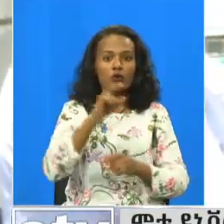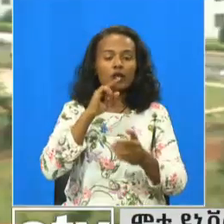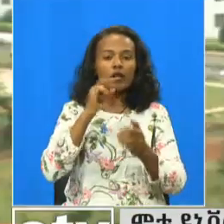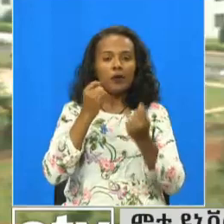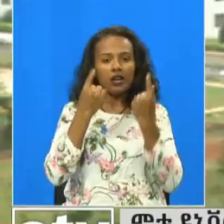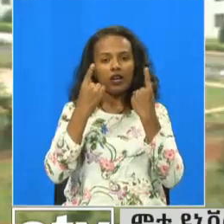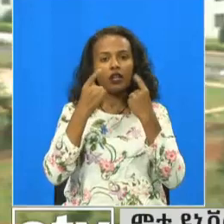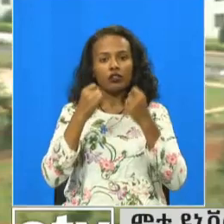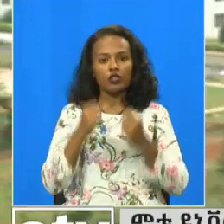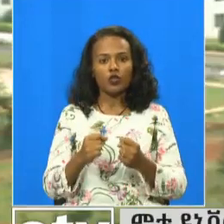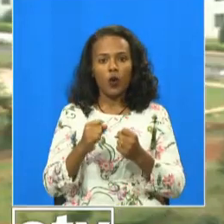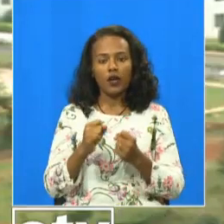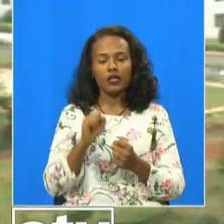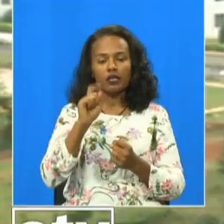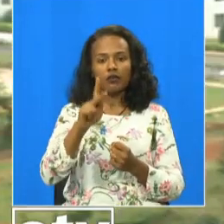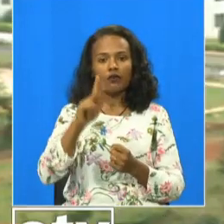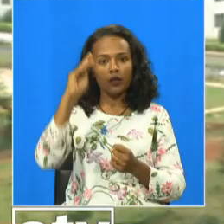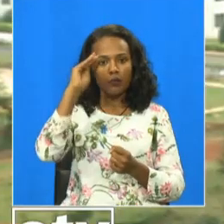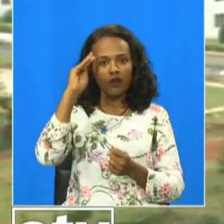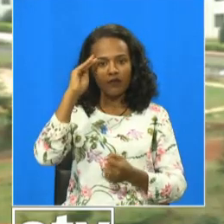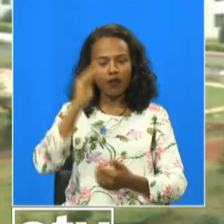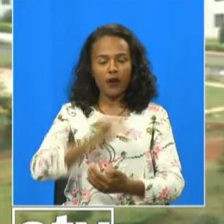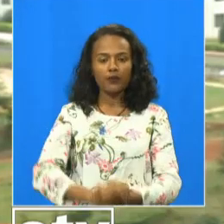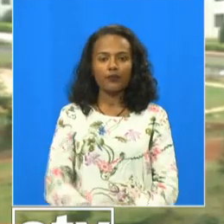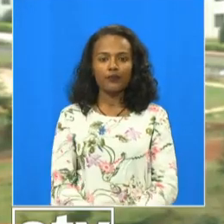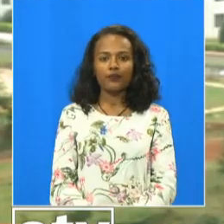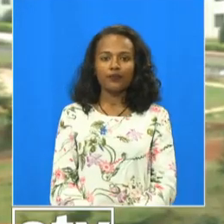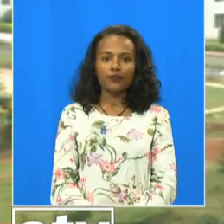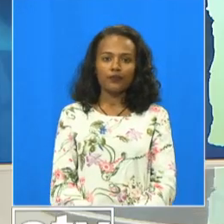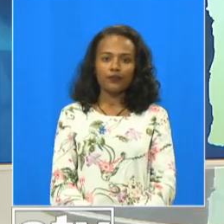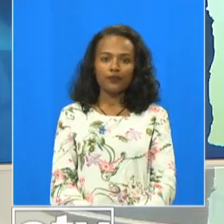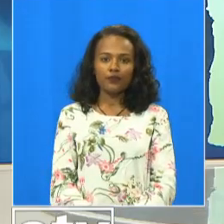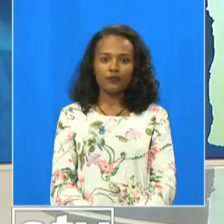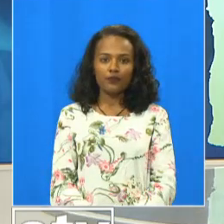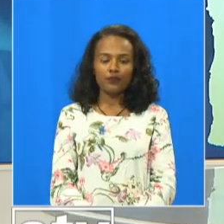ለመረዳት ተችሏል። ለኢቲቪ ሚፍታህ አብዱል ቃድር መቱ።